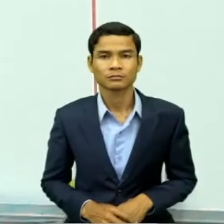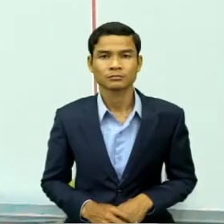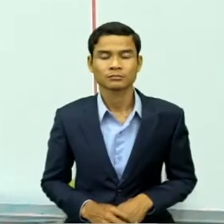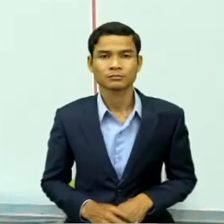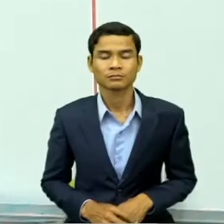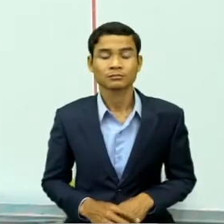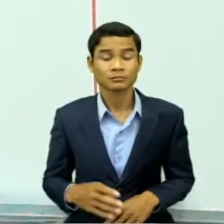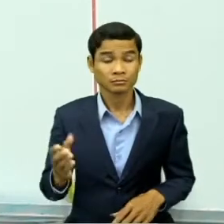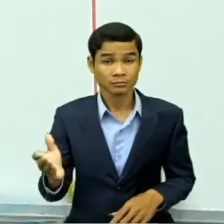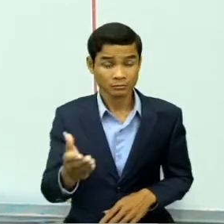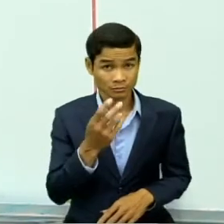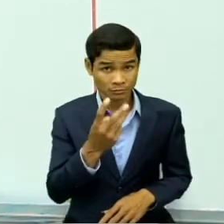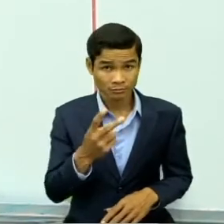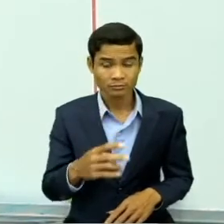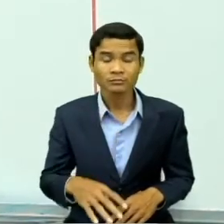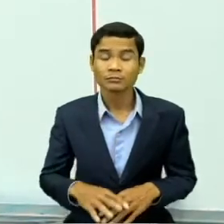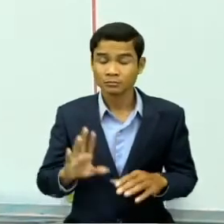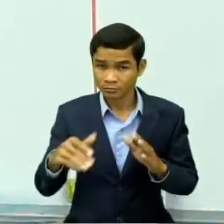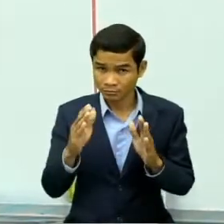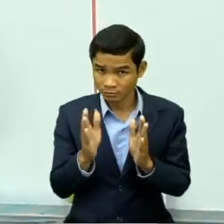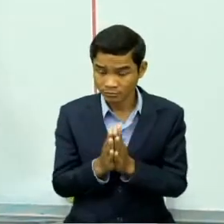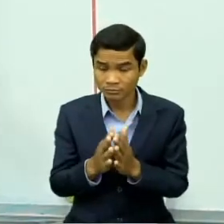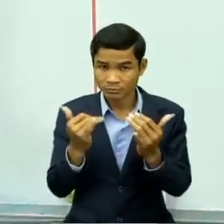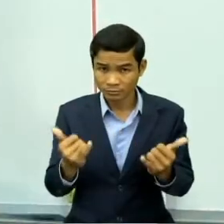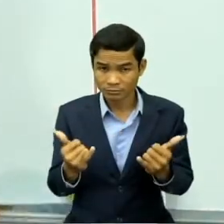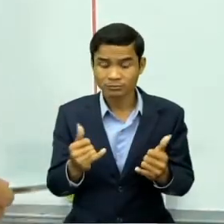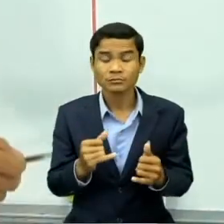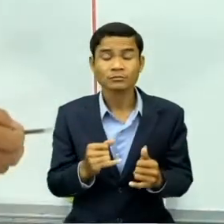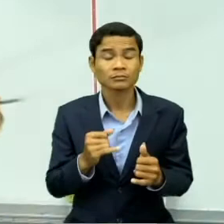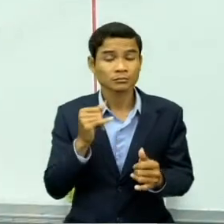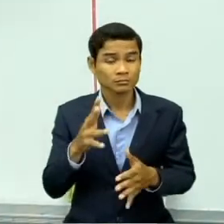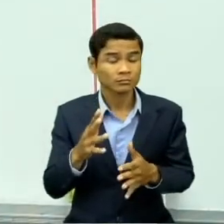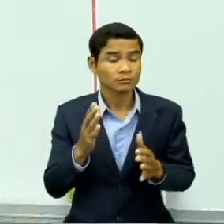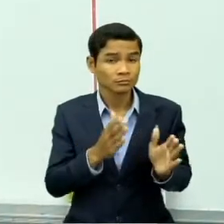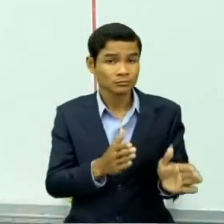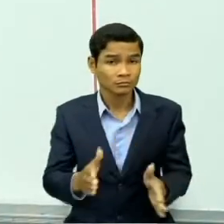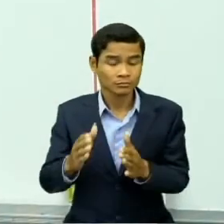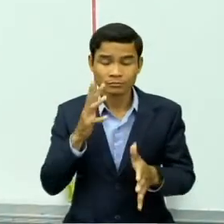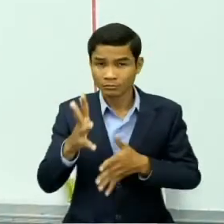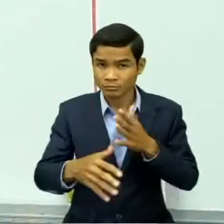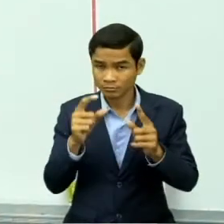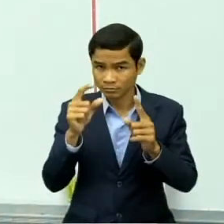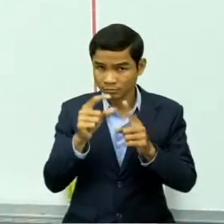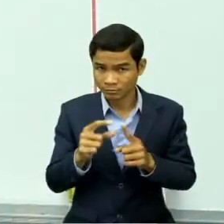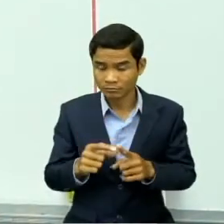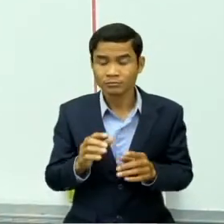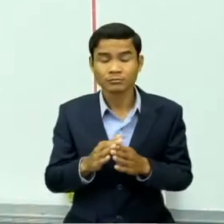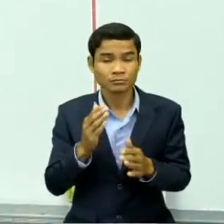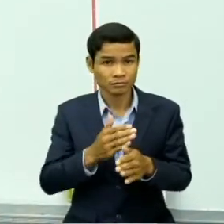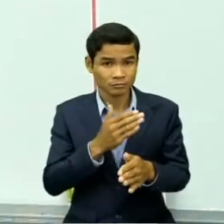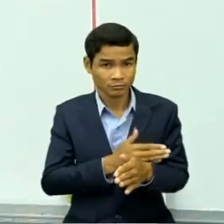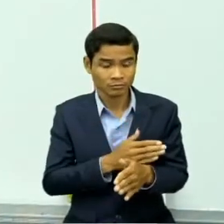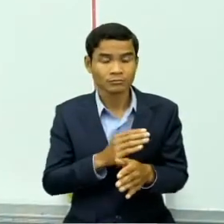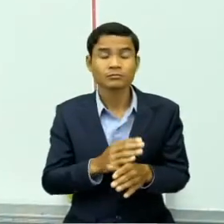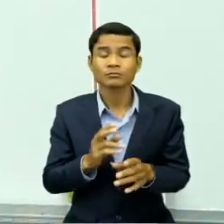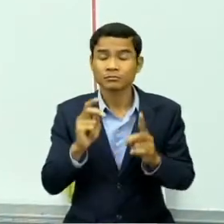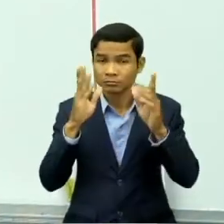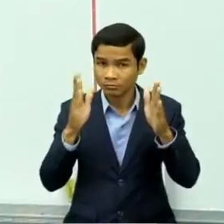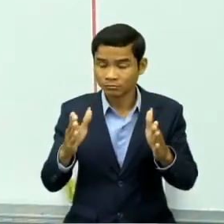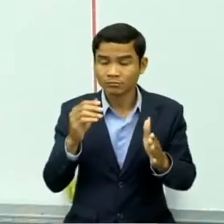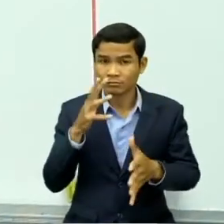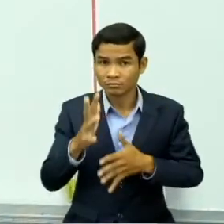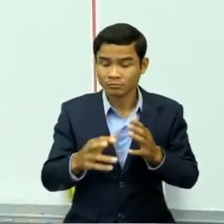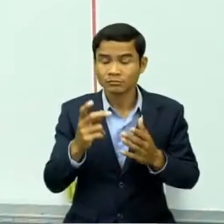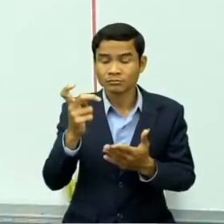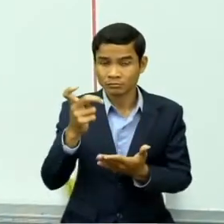chà con mực khơi nhé chà con này lấy con trim khuôn án bịa ná tan bốn nắng nhẹ rú án chứ con đuổi con